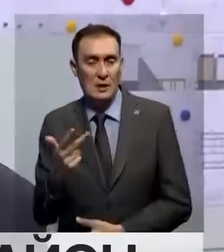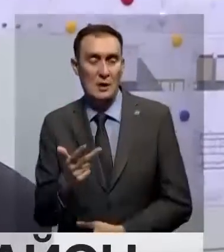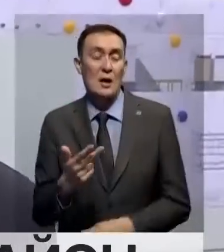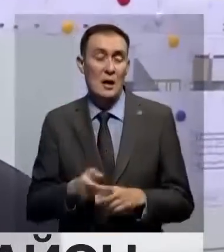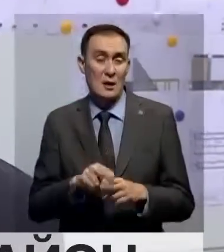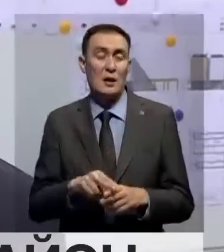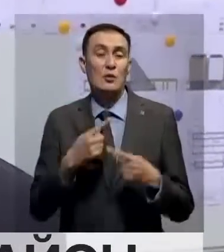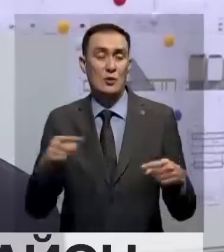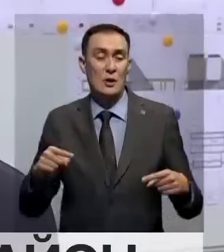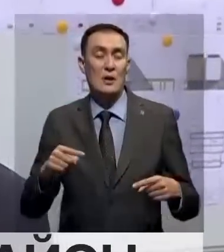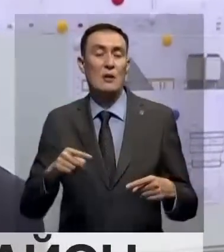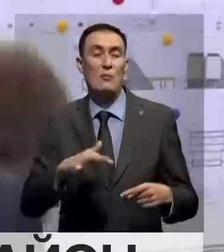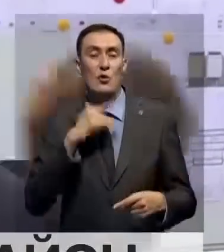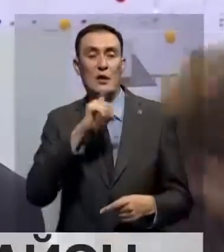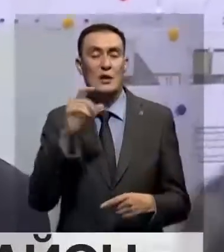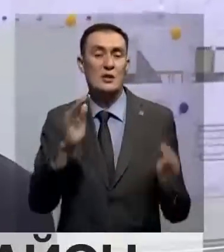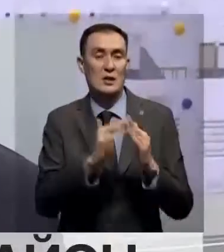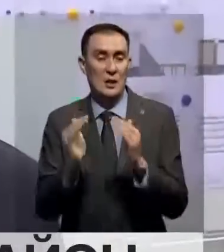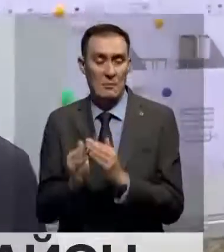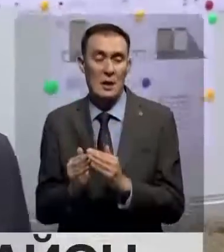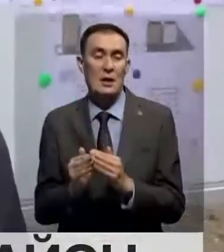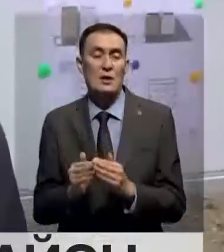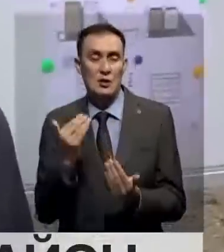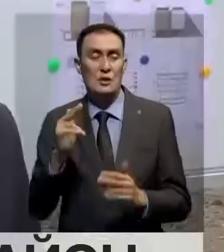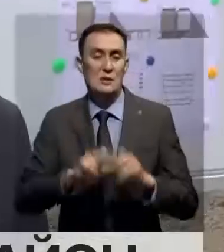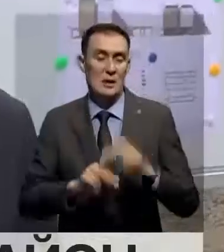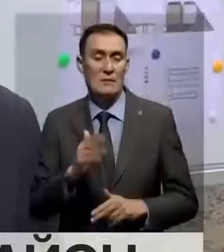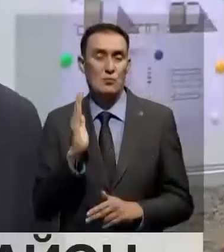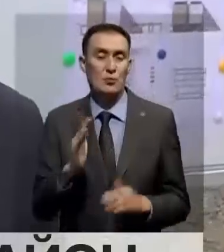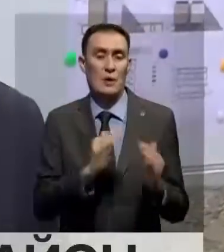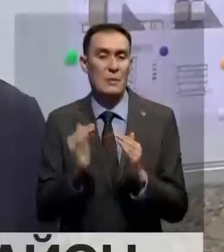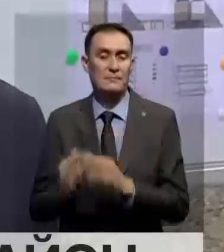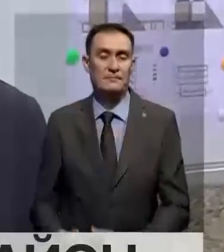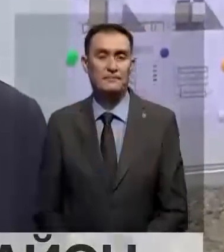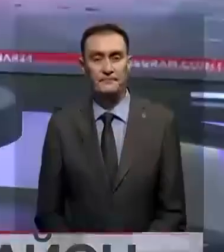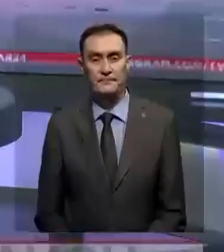будет многоквартирное жилое строительство, инвесторы будут сами выкупать, и сейчас они уже это делают и застраивают здесь.